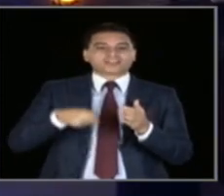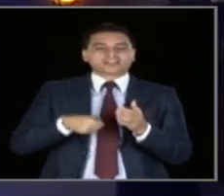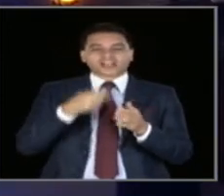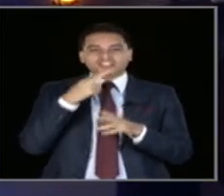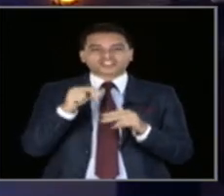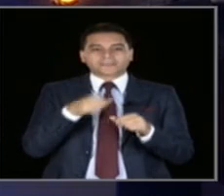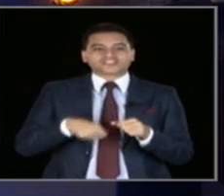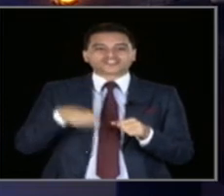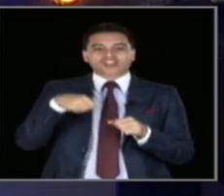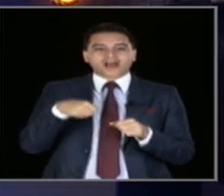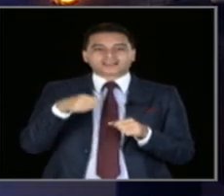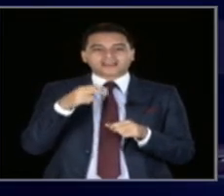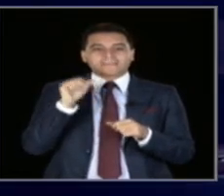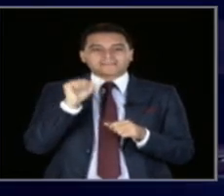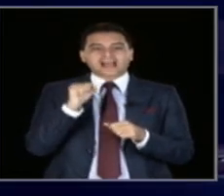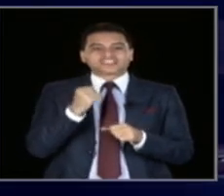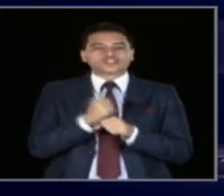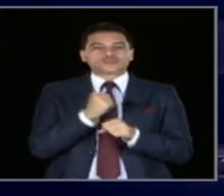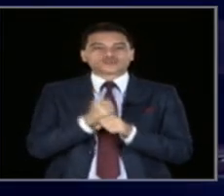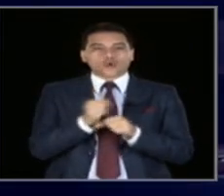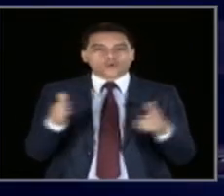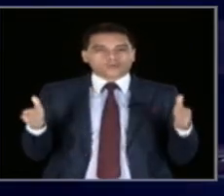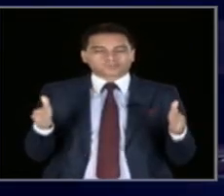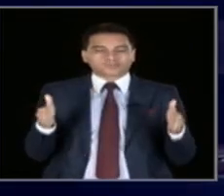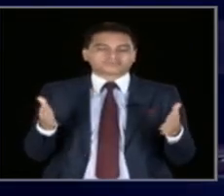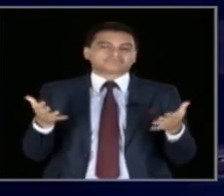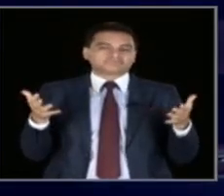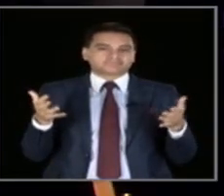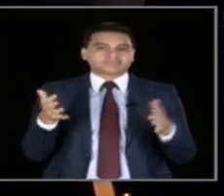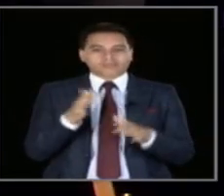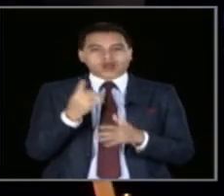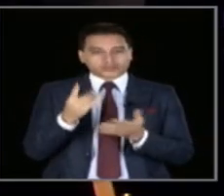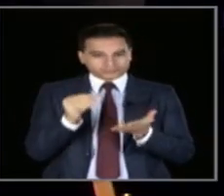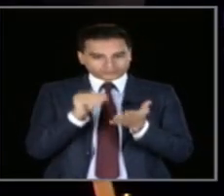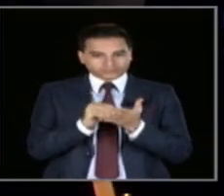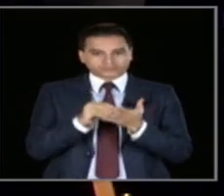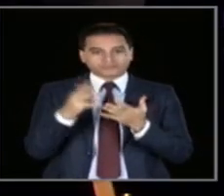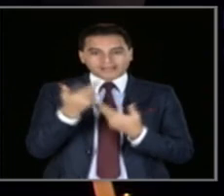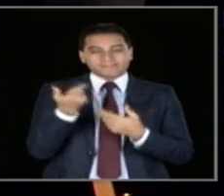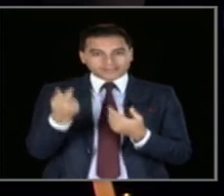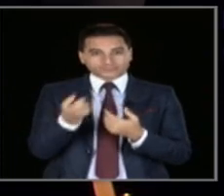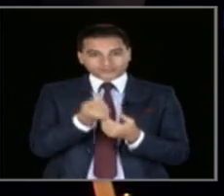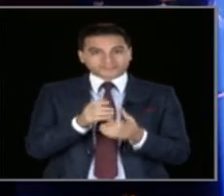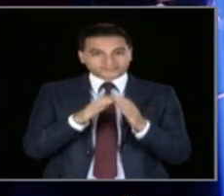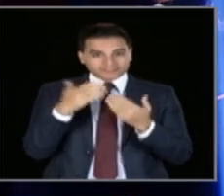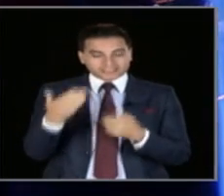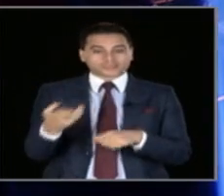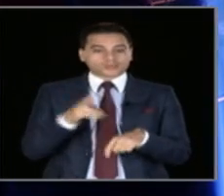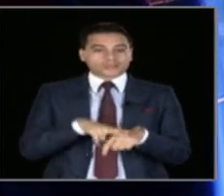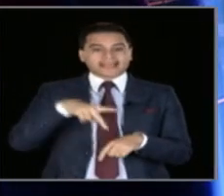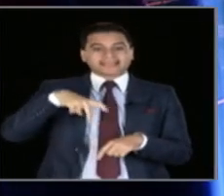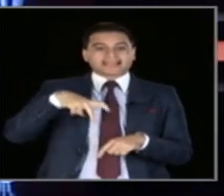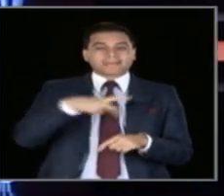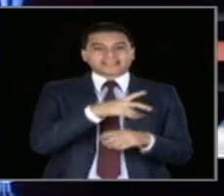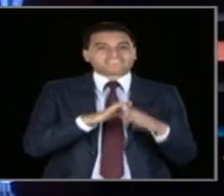شنطة سامسونايت بتاعت الشغل. برافو عليك يا أحمد، 10 نقط. 55 أبو الهول،